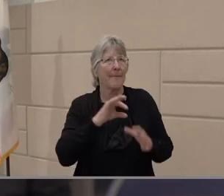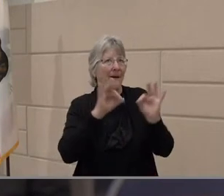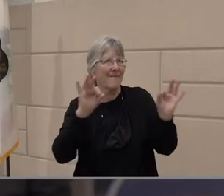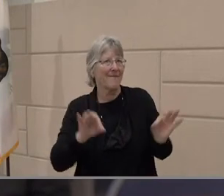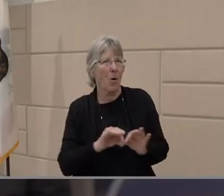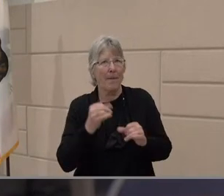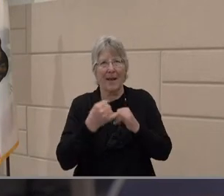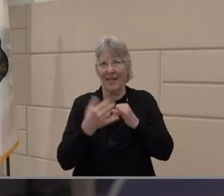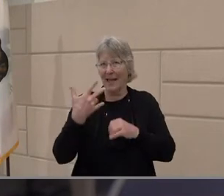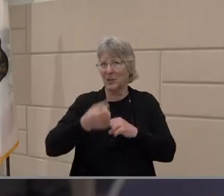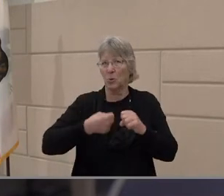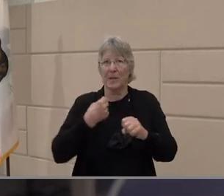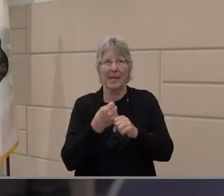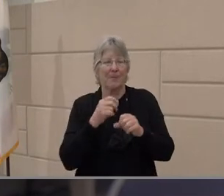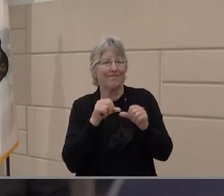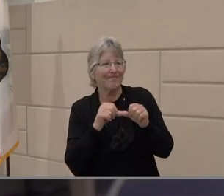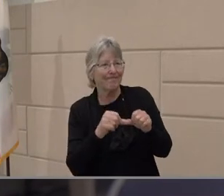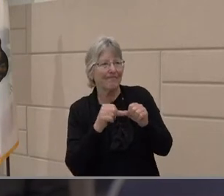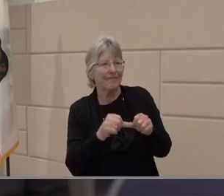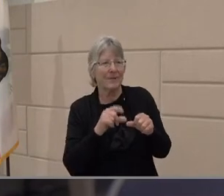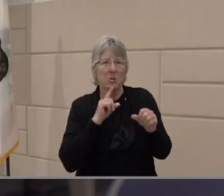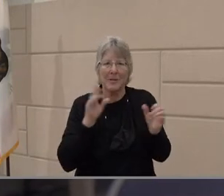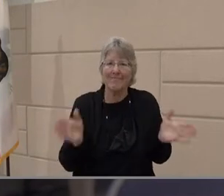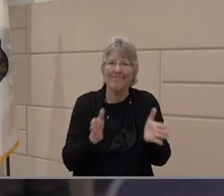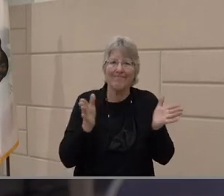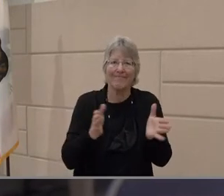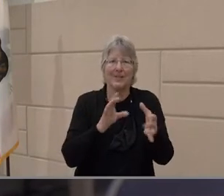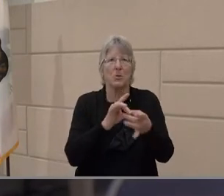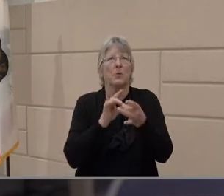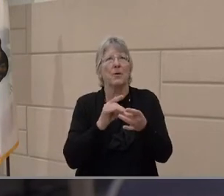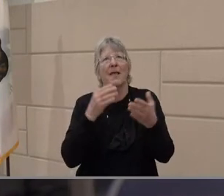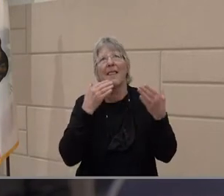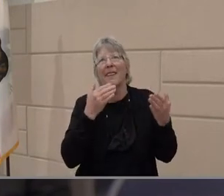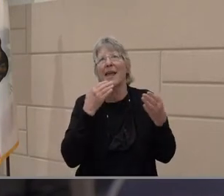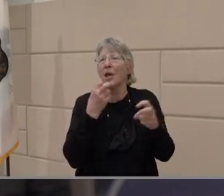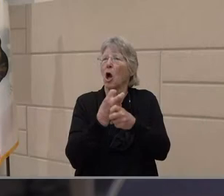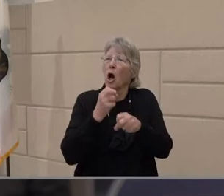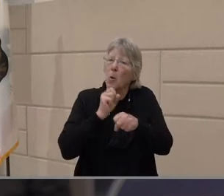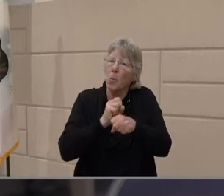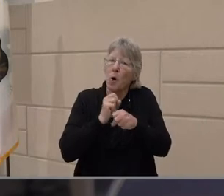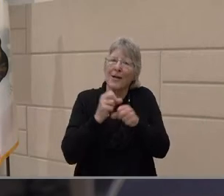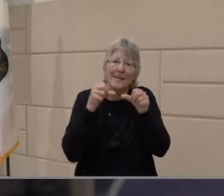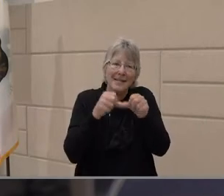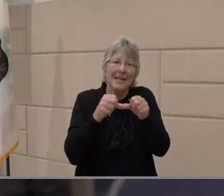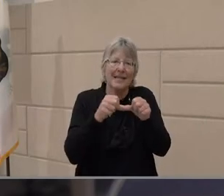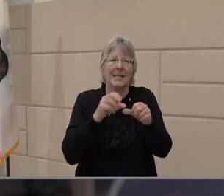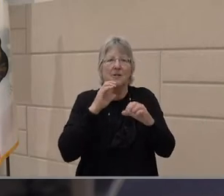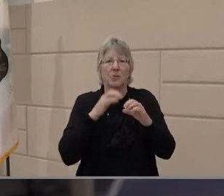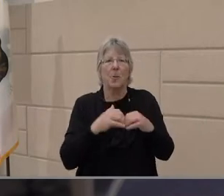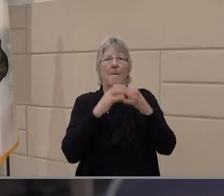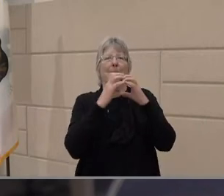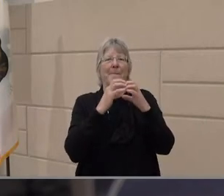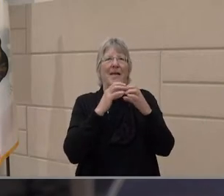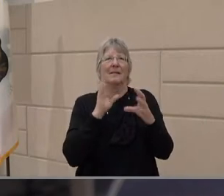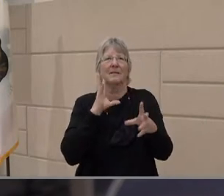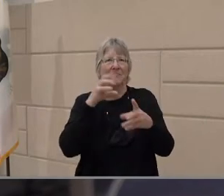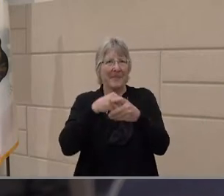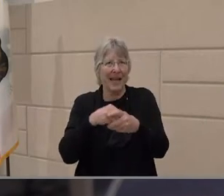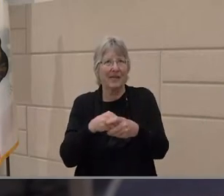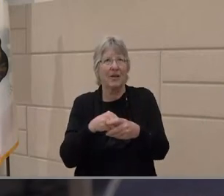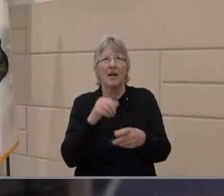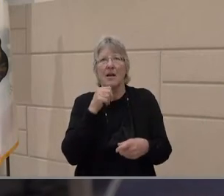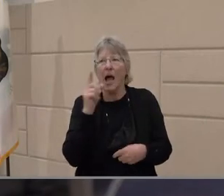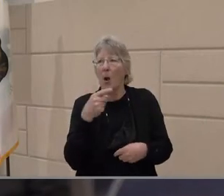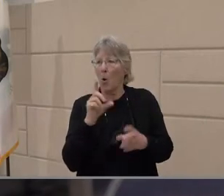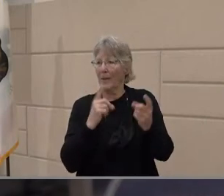ក្រសួងផ្សេងផ្សេងដែលជាដៃគូជាមួយយើងក្នុងការរៀបចំបង្កើតកិច្ចការនៅក្នុង LCAP សូមអរគុណដោយបានប